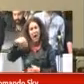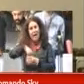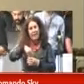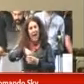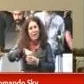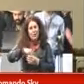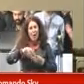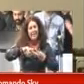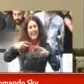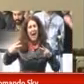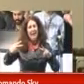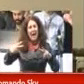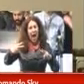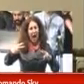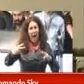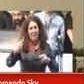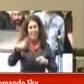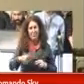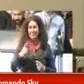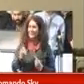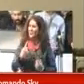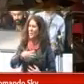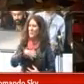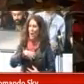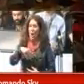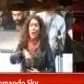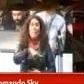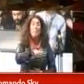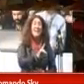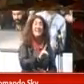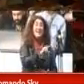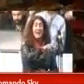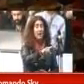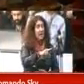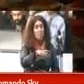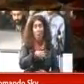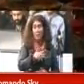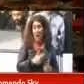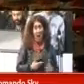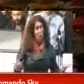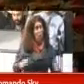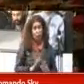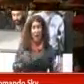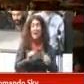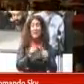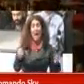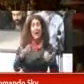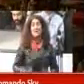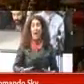la questione morale. Il PD di oggi ha nel suo DNA la questione immorale. E questa è la differenza.